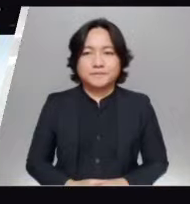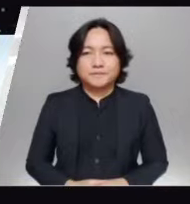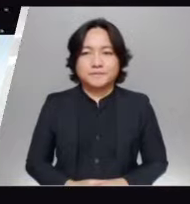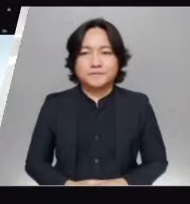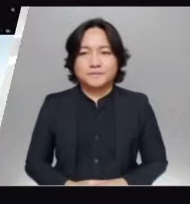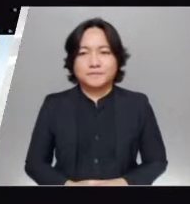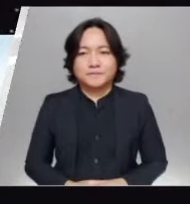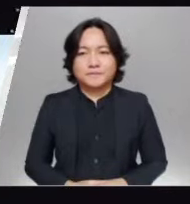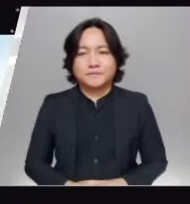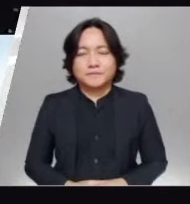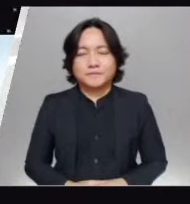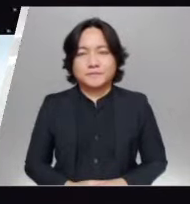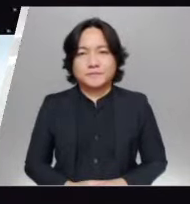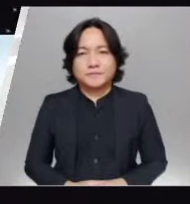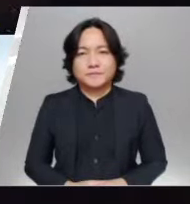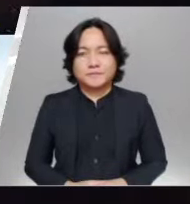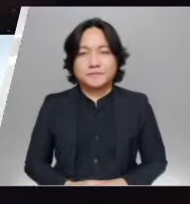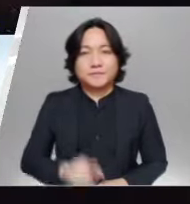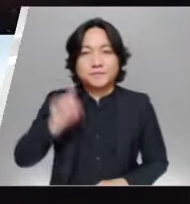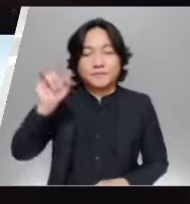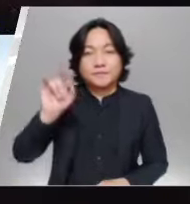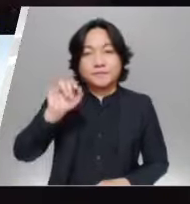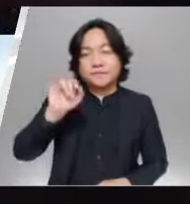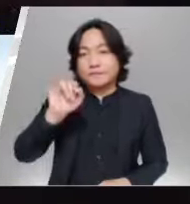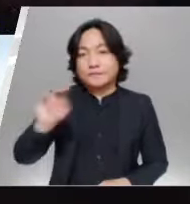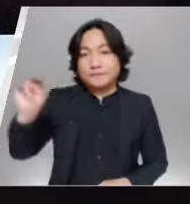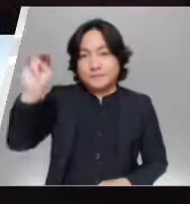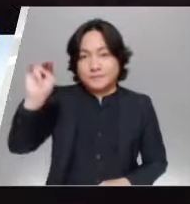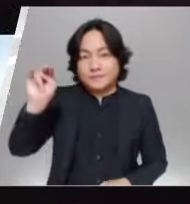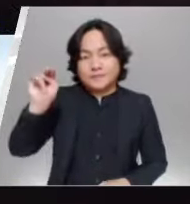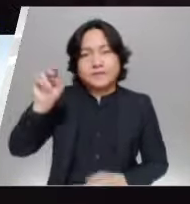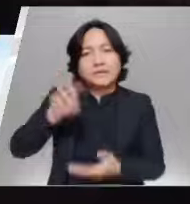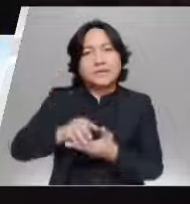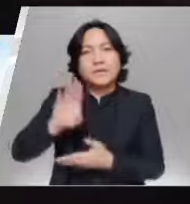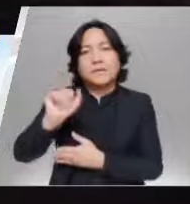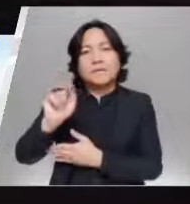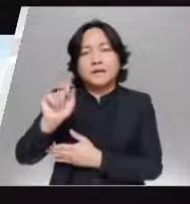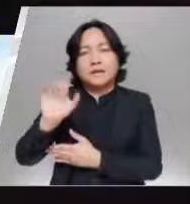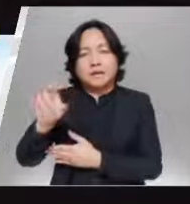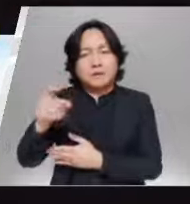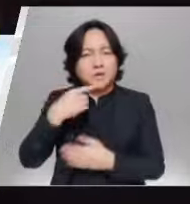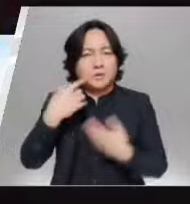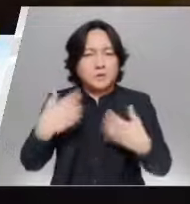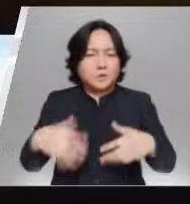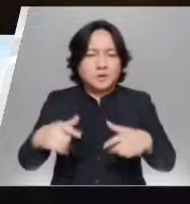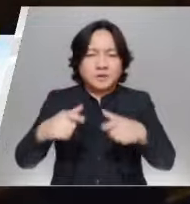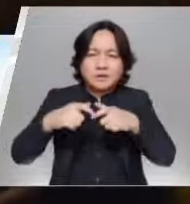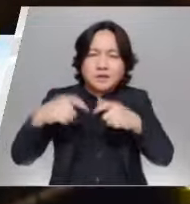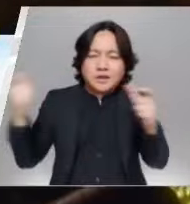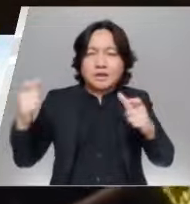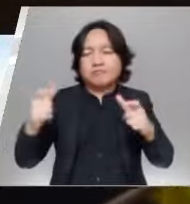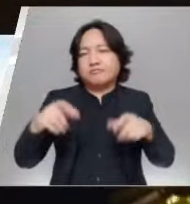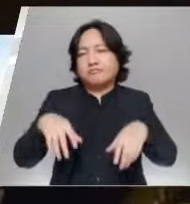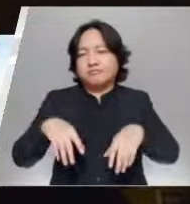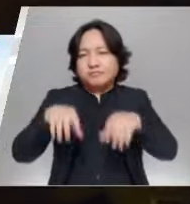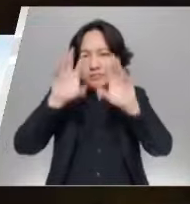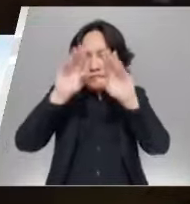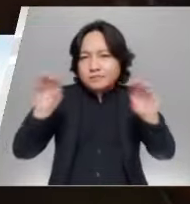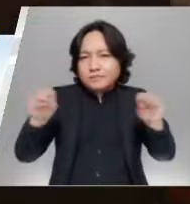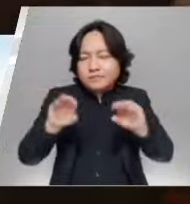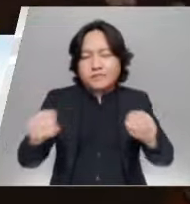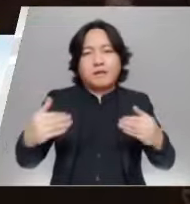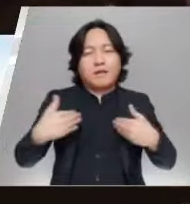Sa Batak, Ilocos Norte, hindi lang basta giant, kundi kakaiba rin ang Christmas tree na